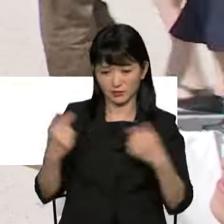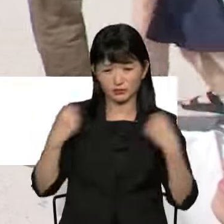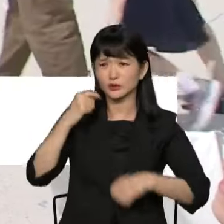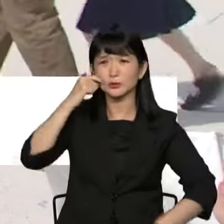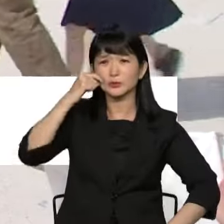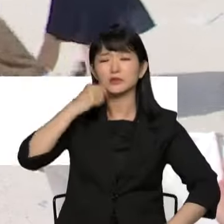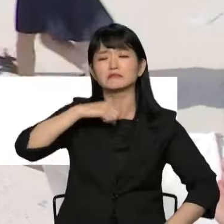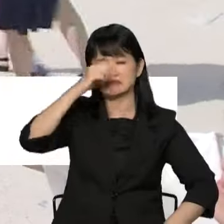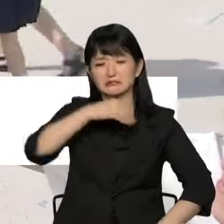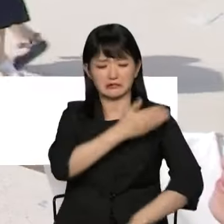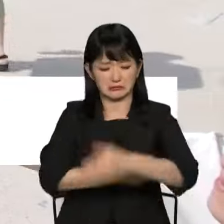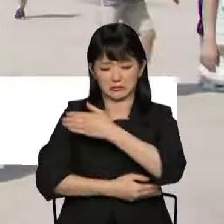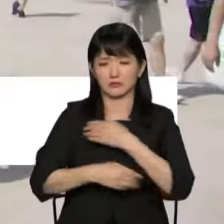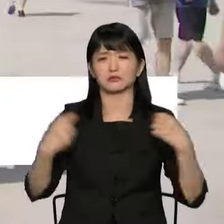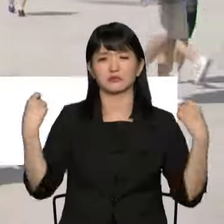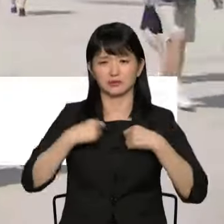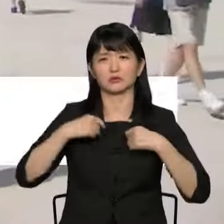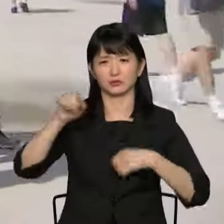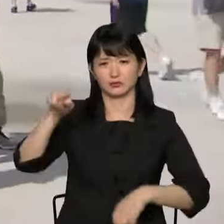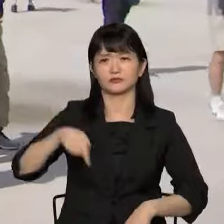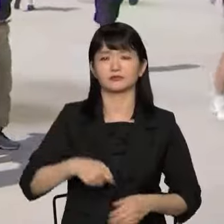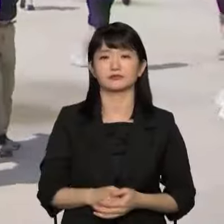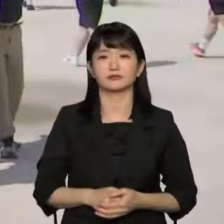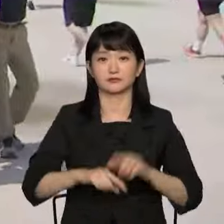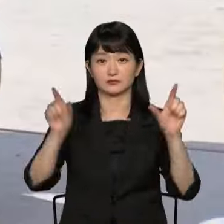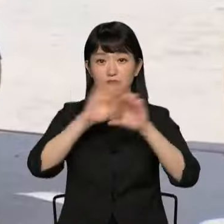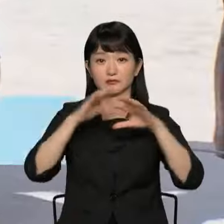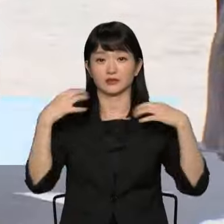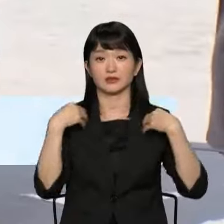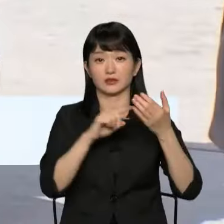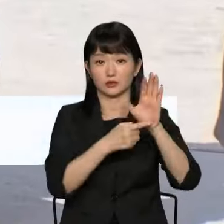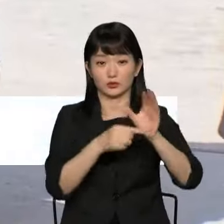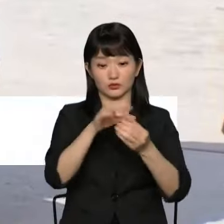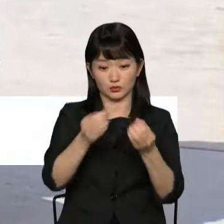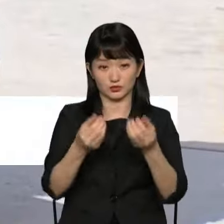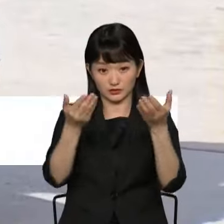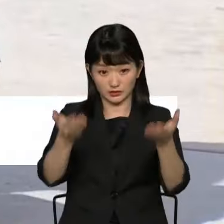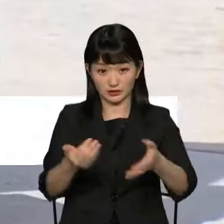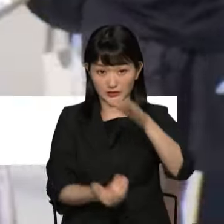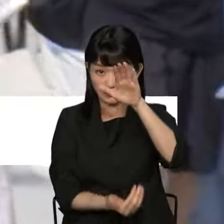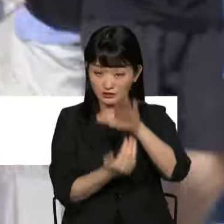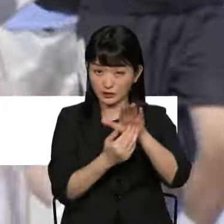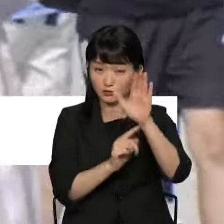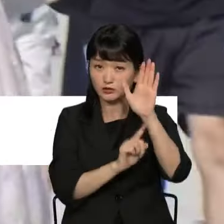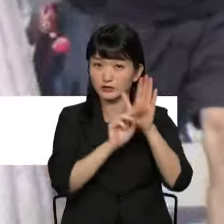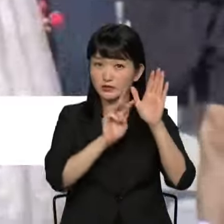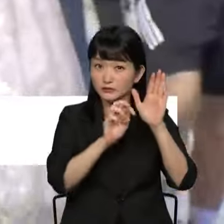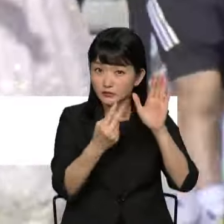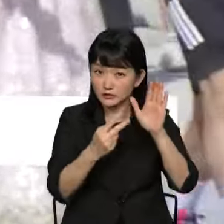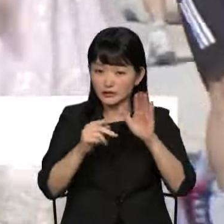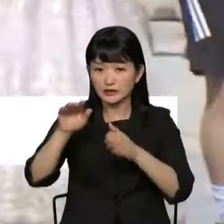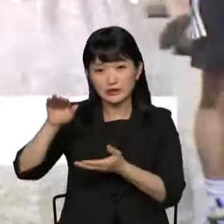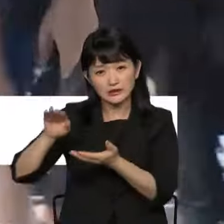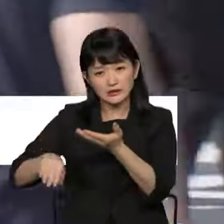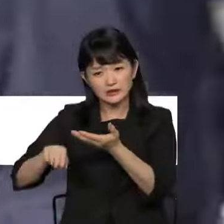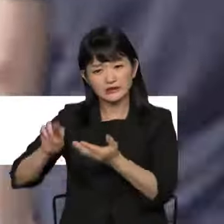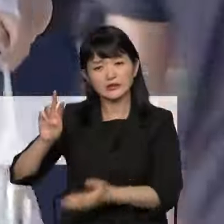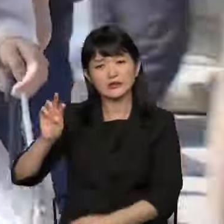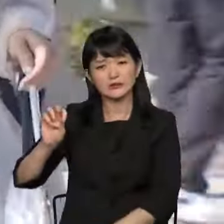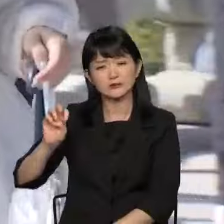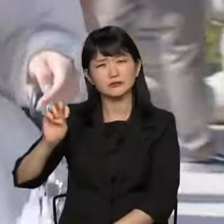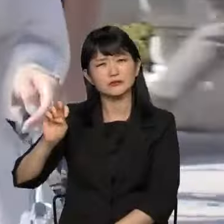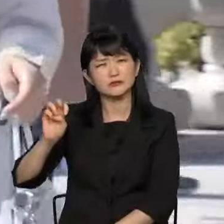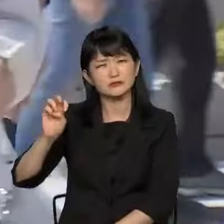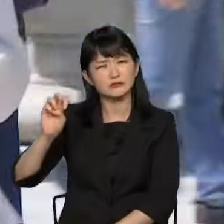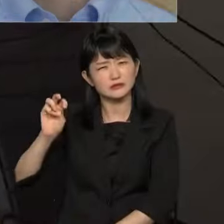그냥 한여름 옷 입고 나왔어요. 기상청은 추석 연휴 내내 최고 기온 32도, 최저 기온 23도에 무더위가 이어질